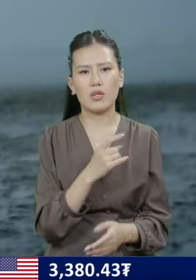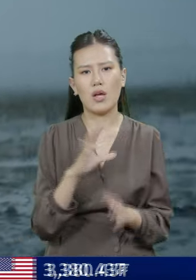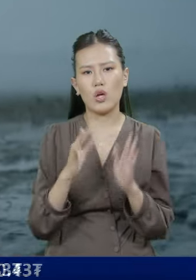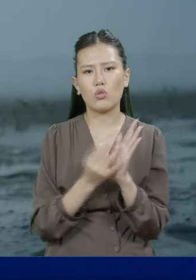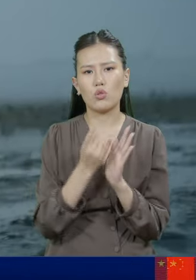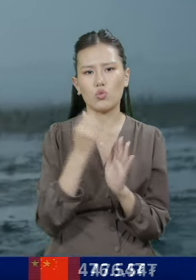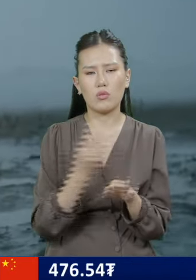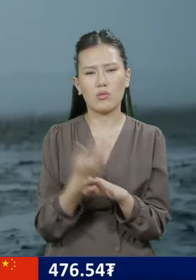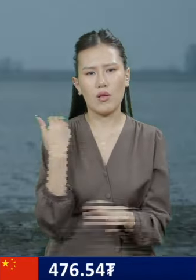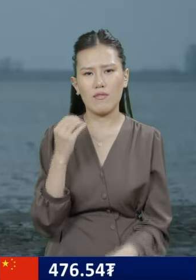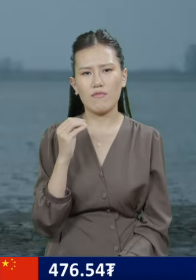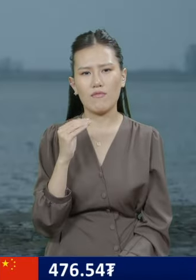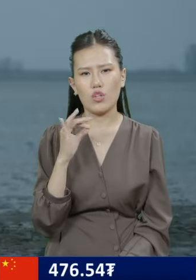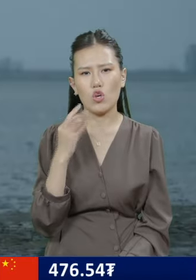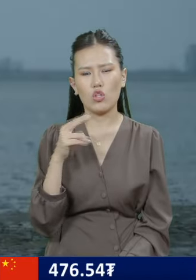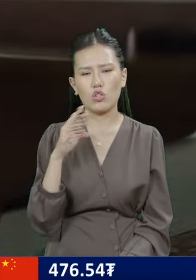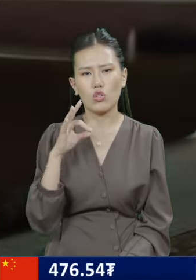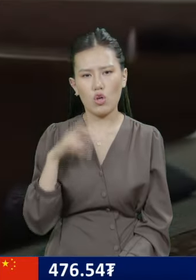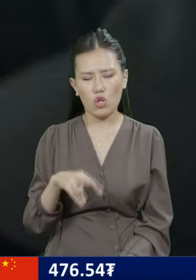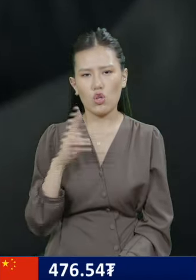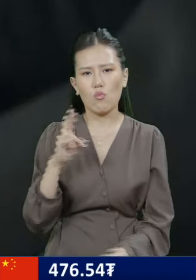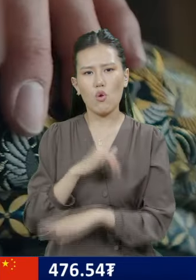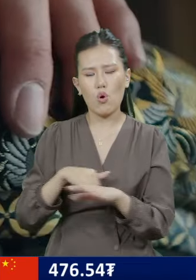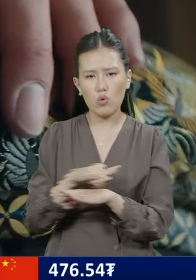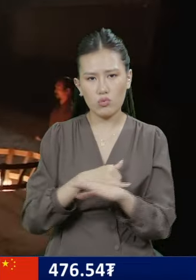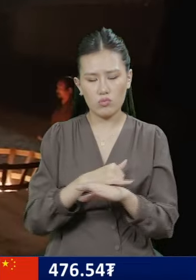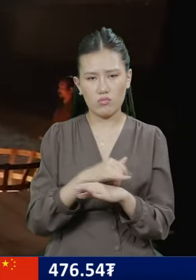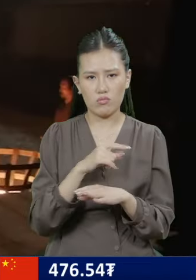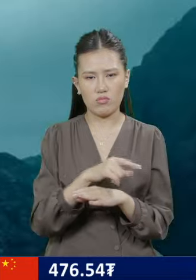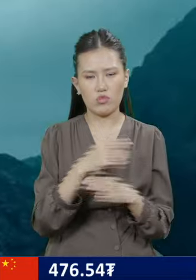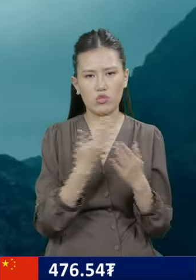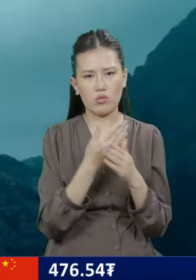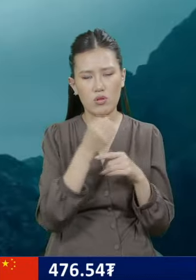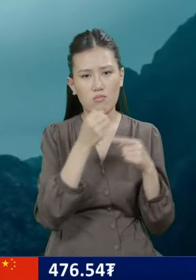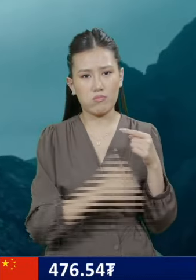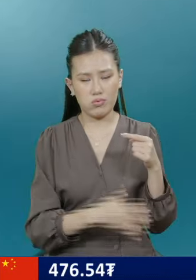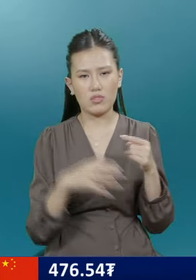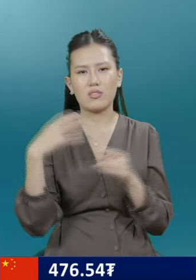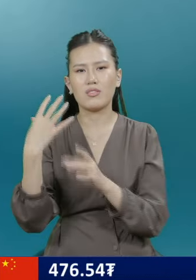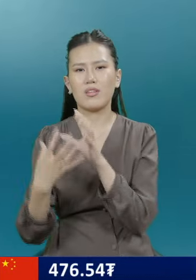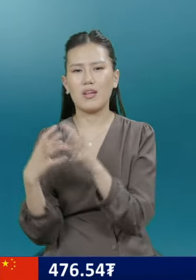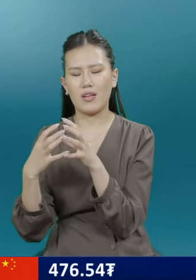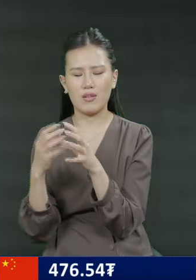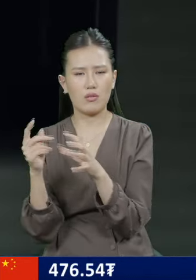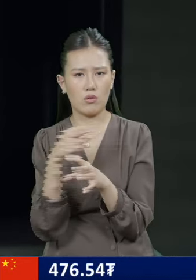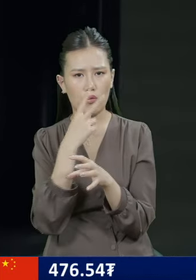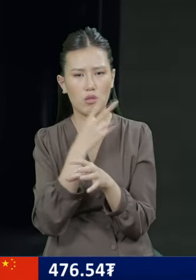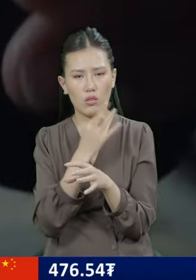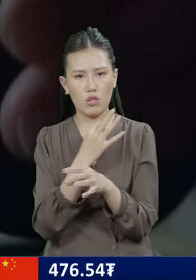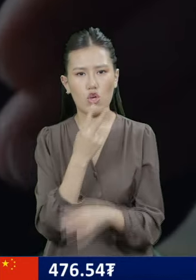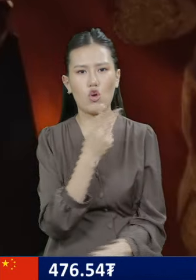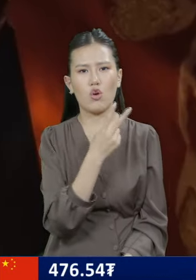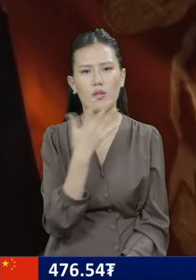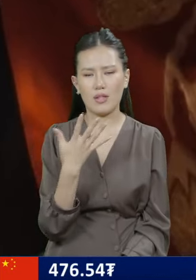зууны феодалын нийгмийн үеийн Японоор нэг дүрслэн харуулсан шогн цуврал дэлхийн кино зах зээлд шин түүхийг бүтээж нийт 25 төрөлд